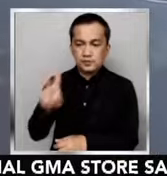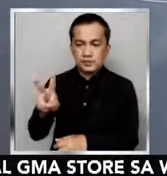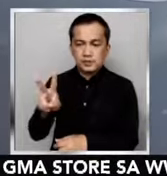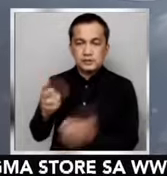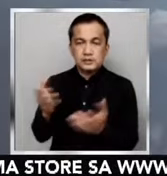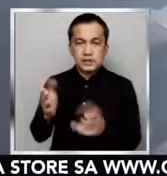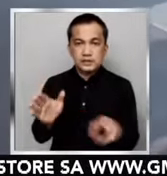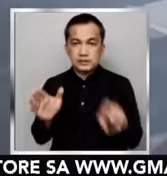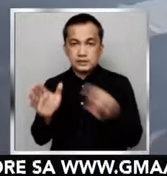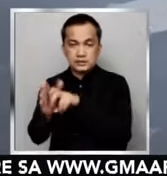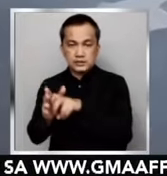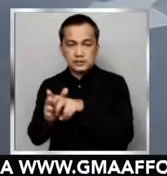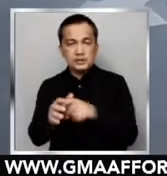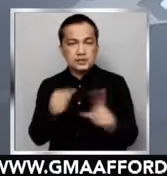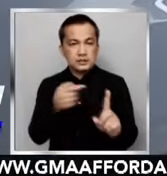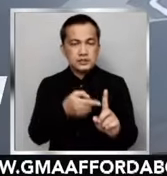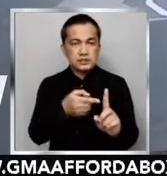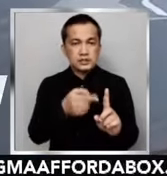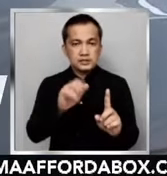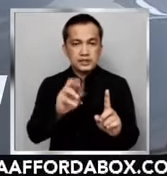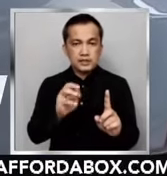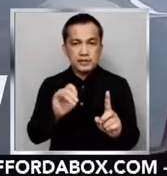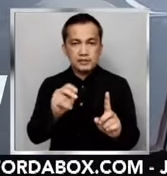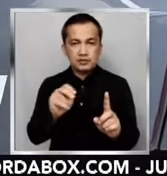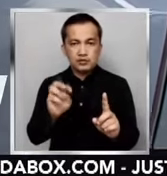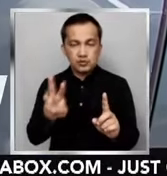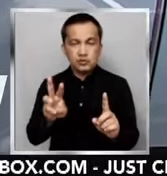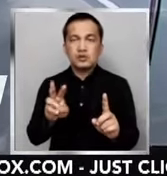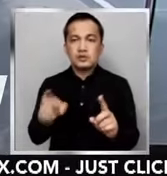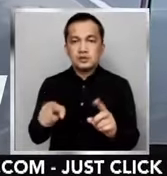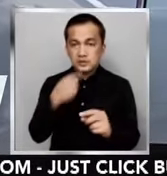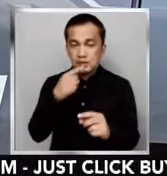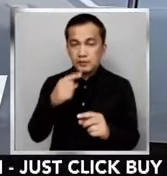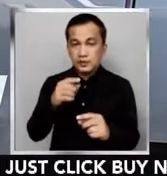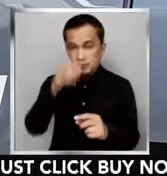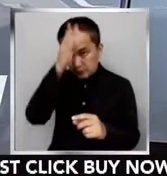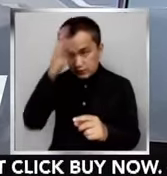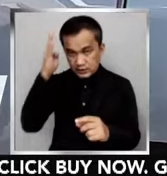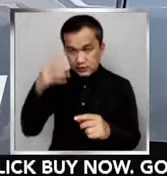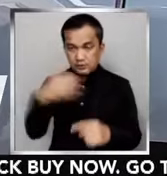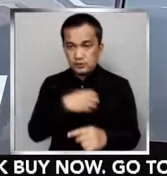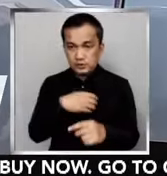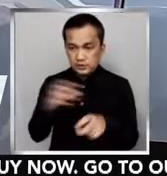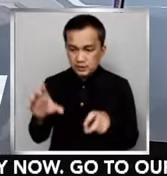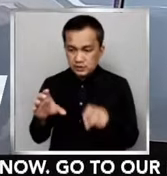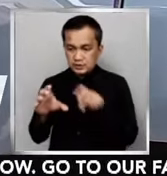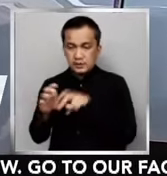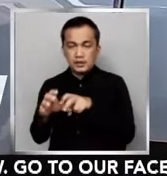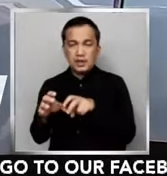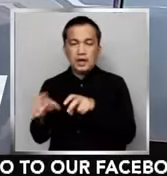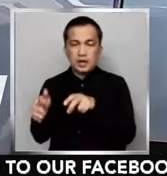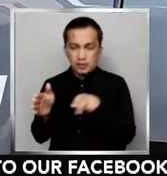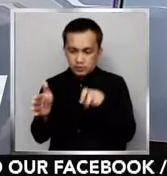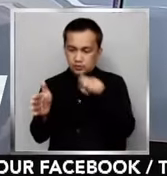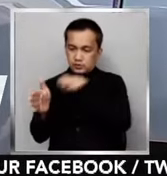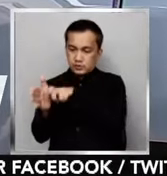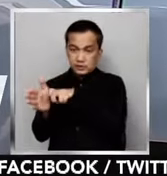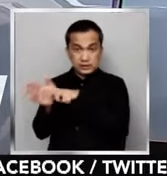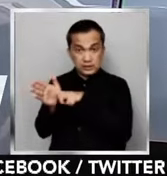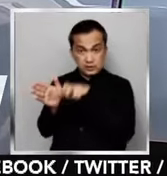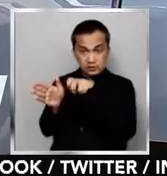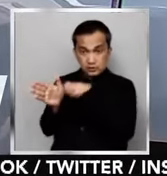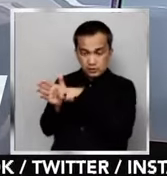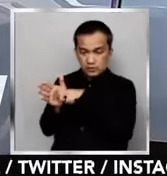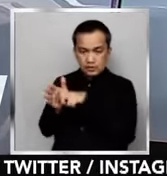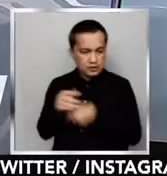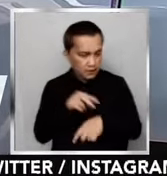hazing victim na si John Matthew salilig ayon sa binyan police dito raw sa passenger side isinakay ang biktima at n makumpirmang Wala na itong buhay